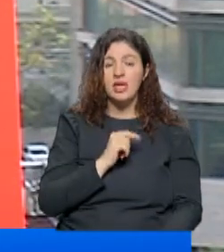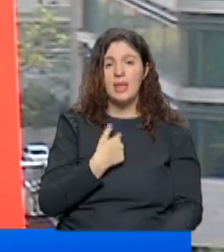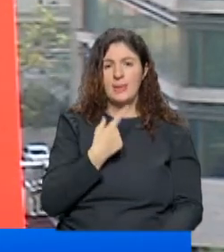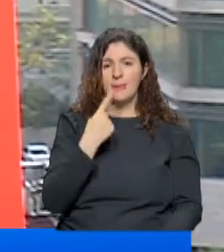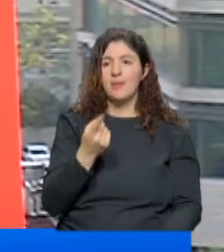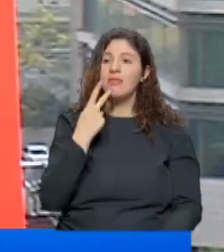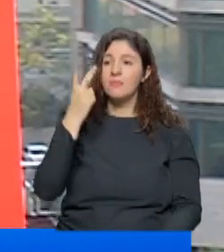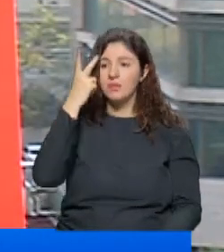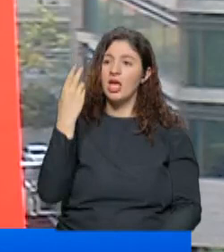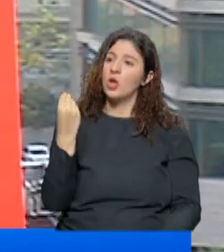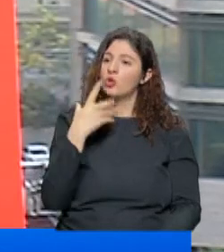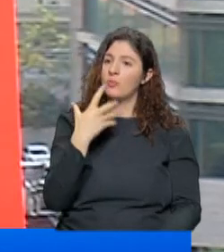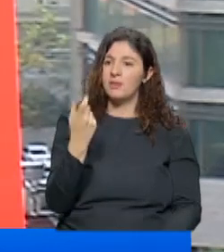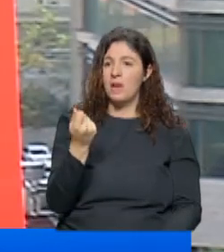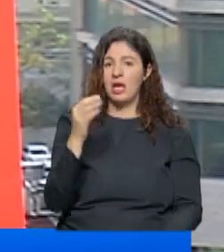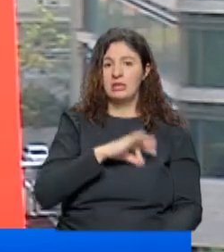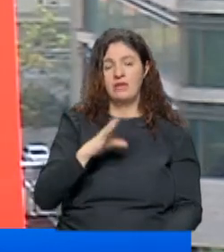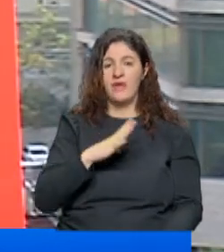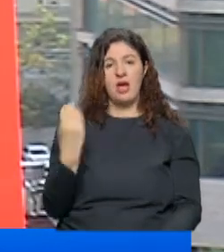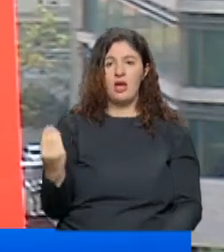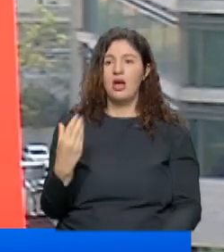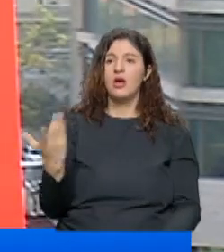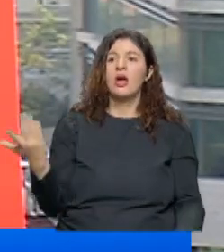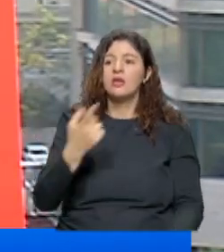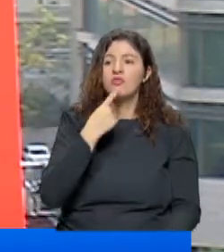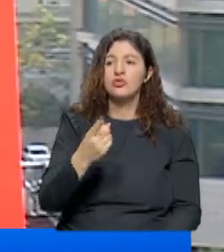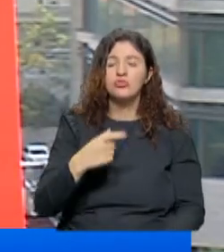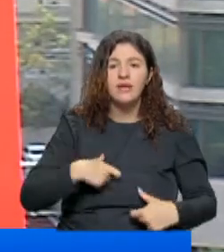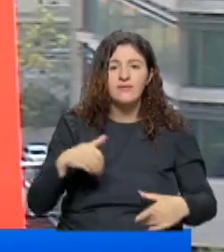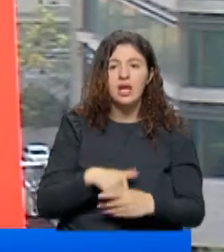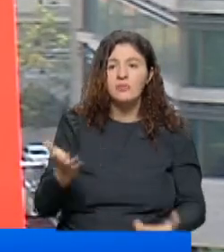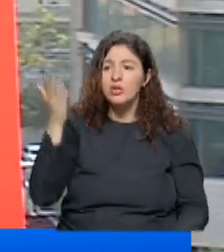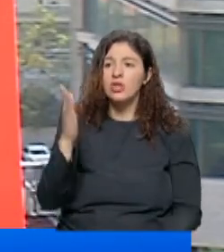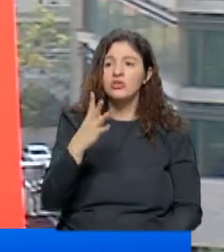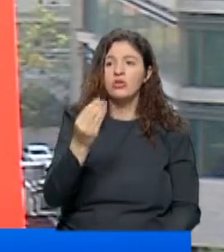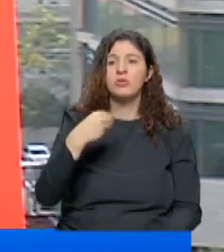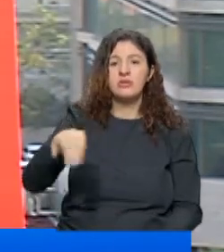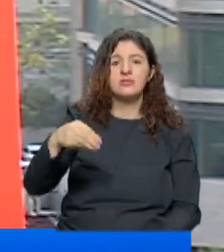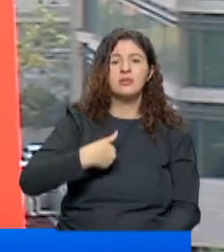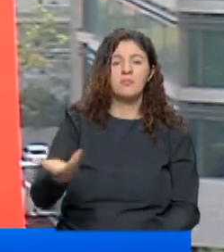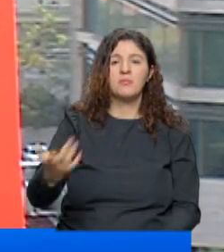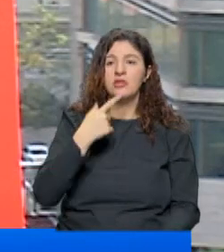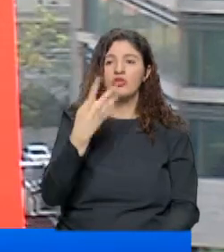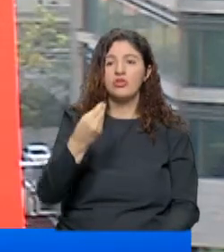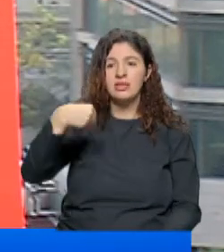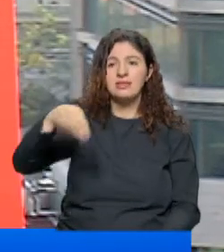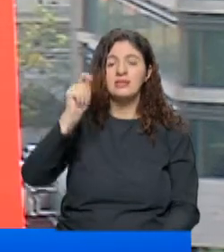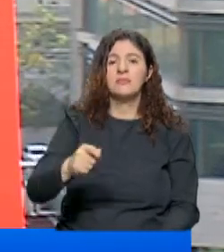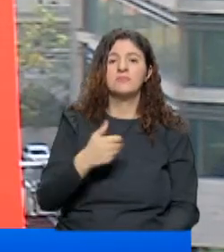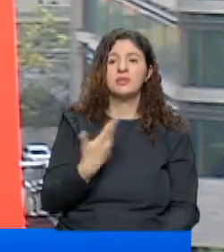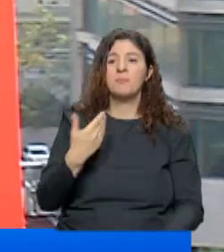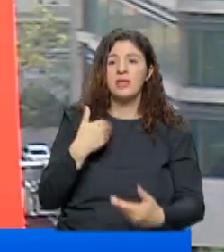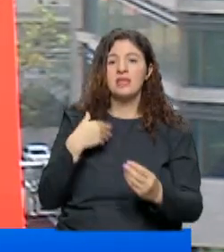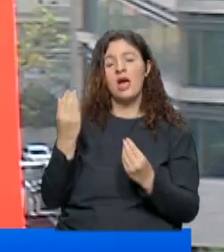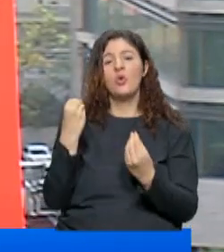Dedim ki abla iyi, domates de iyi para ediyor. Ya ne diyorsun vekilim dedi ya. Keşke 4 liraya satsam dedi ya. 4 liraya satarken